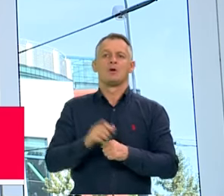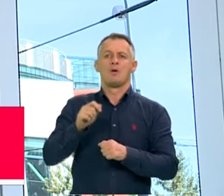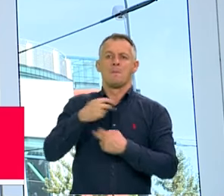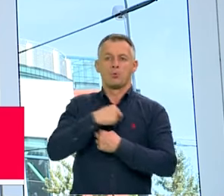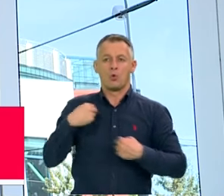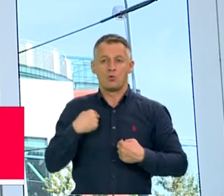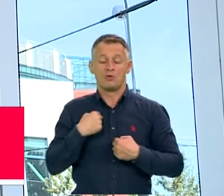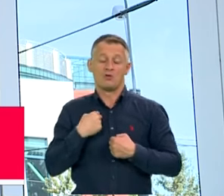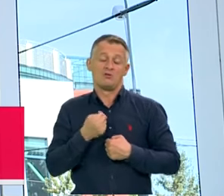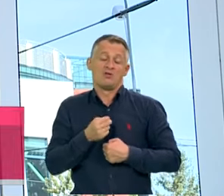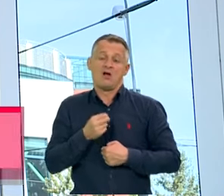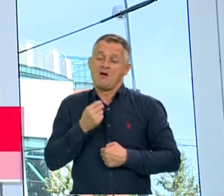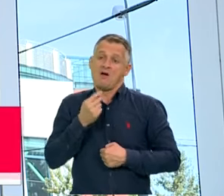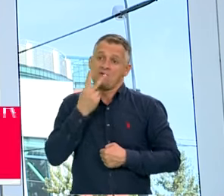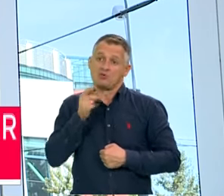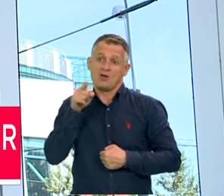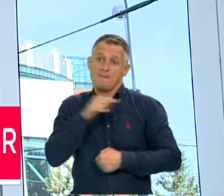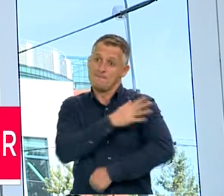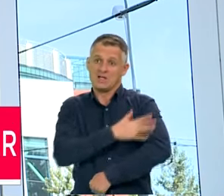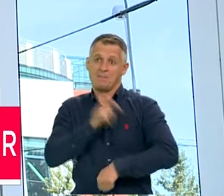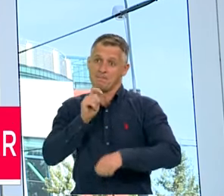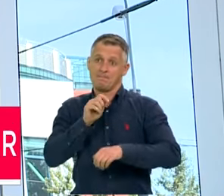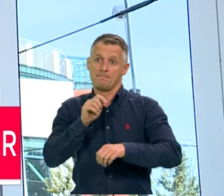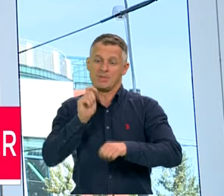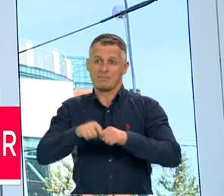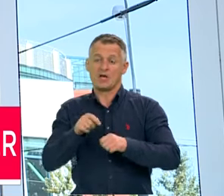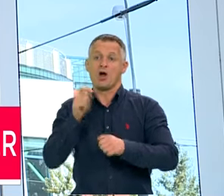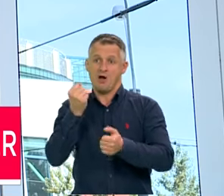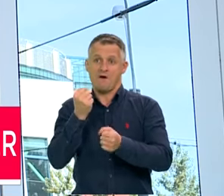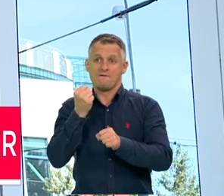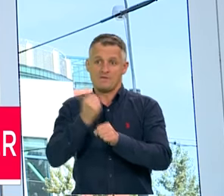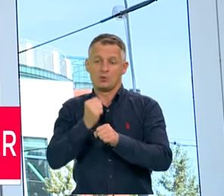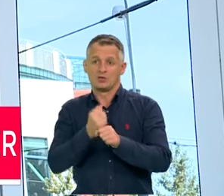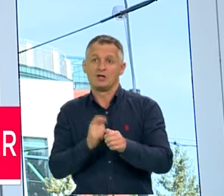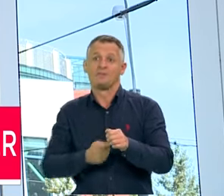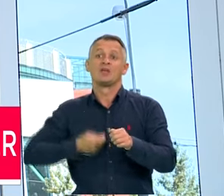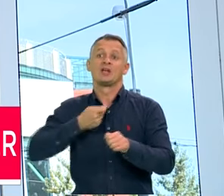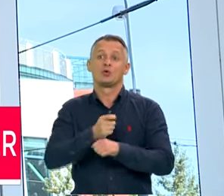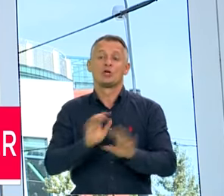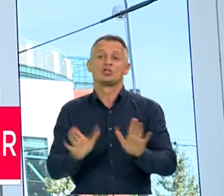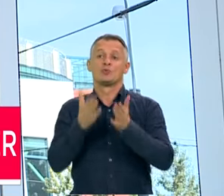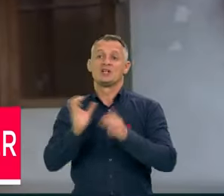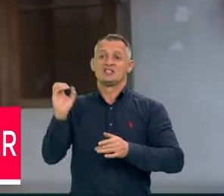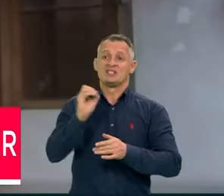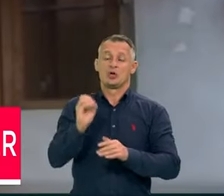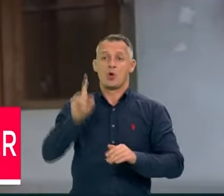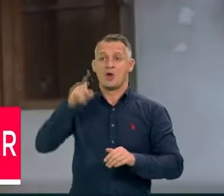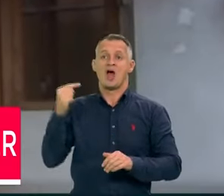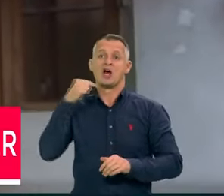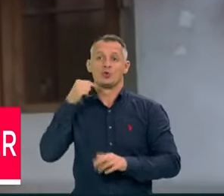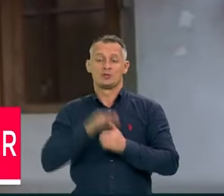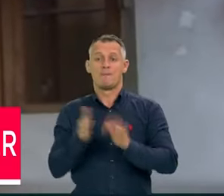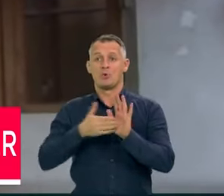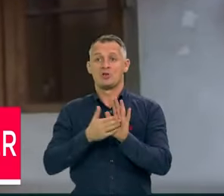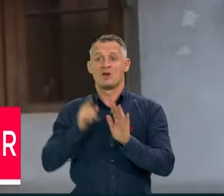mult prea blândă această pedeapsă așa că au făcut recurs Procesul a fost reluat de la zero în luna august a acestui an în motivarea